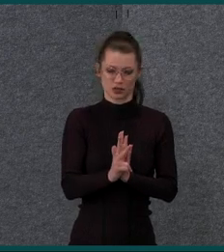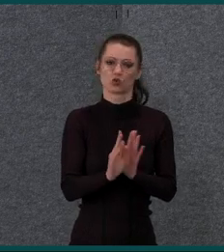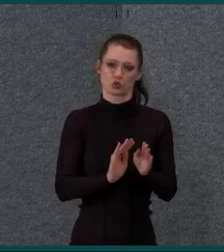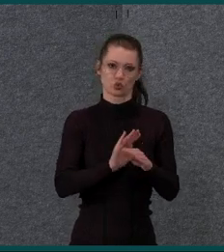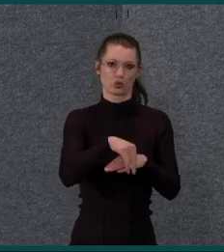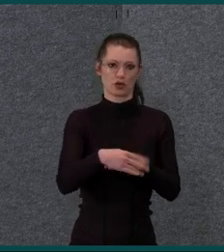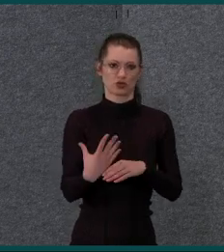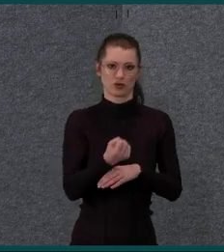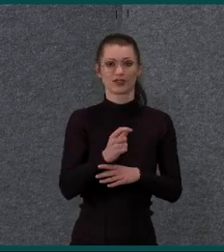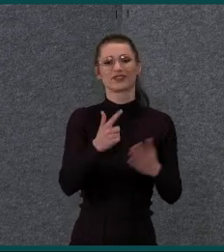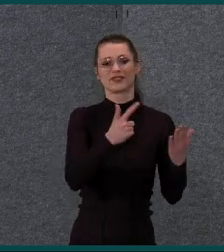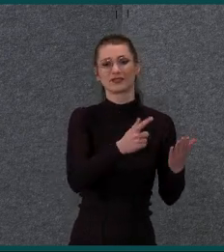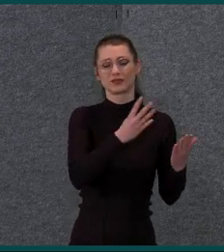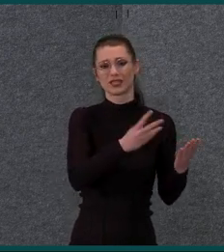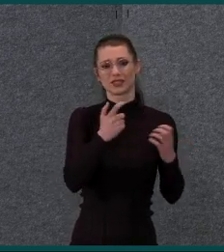mit